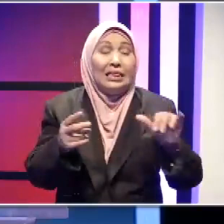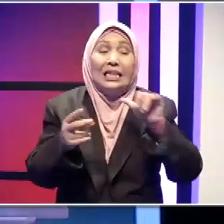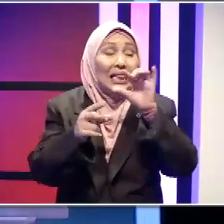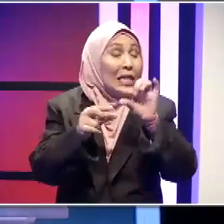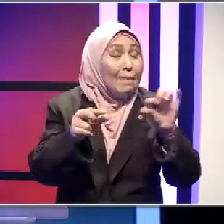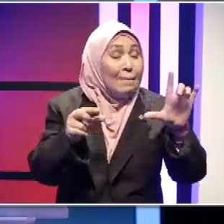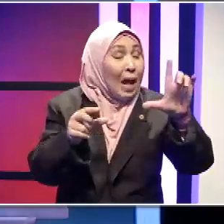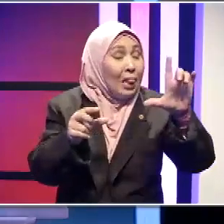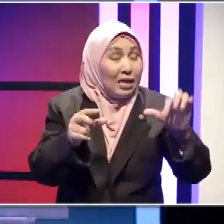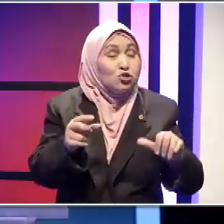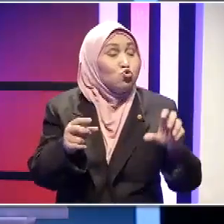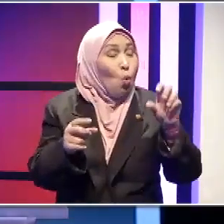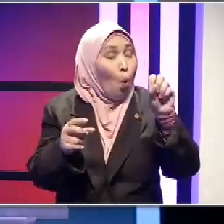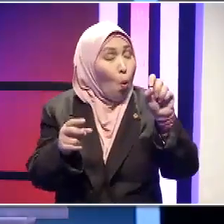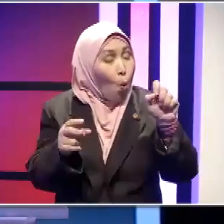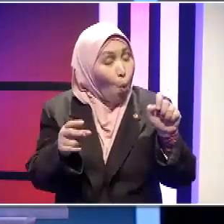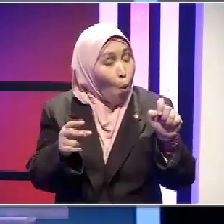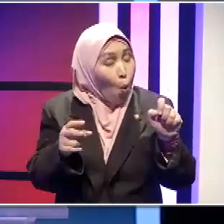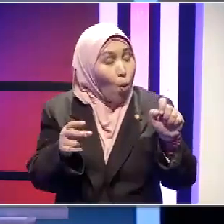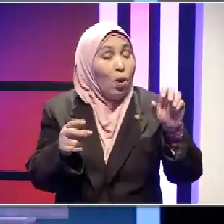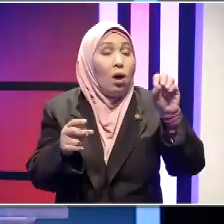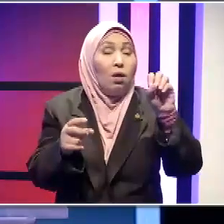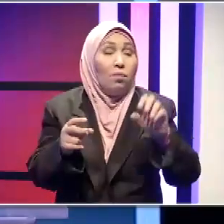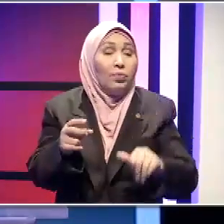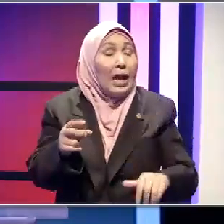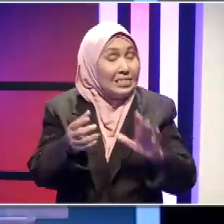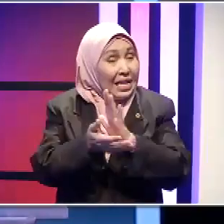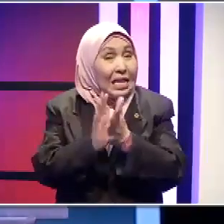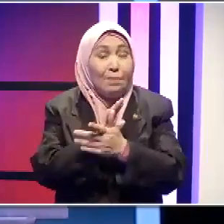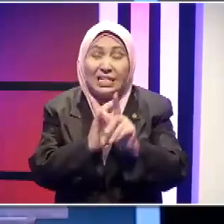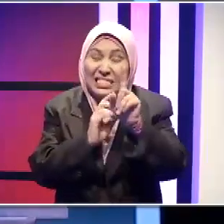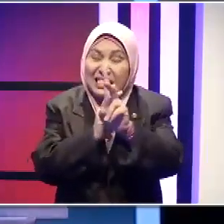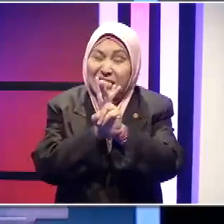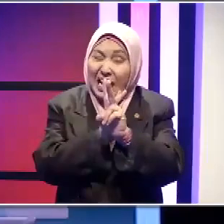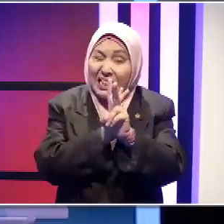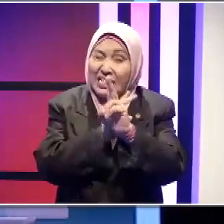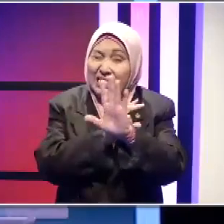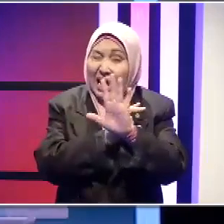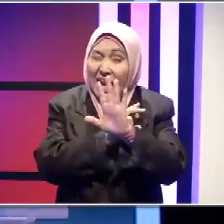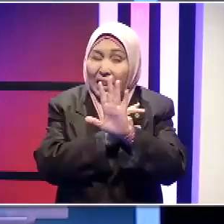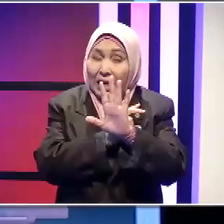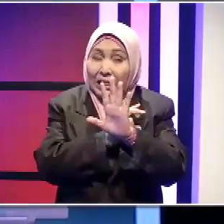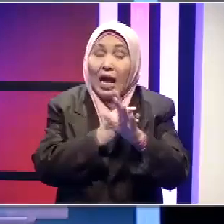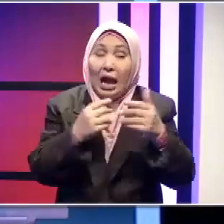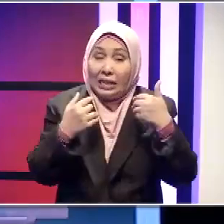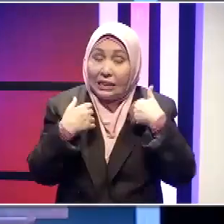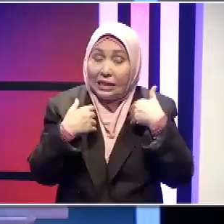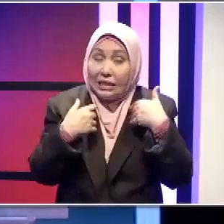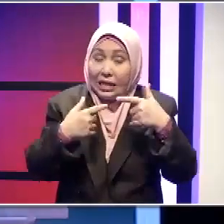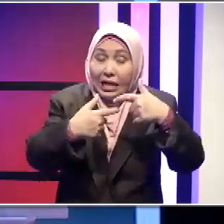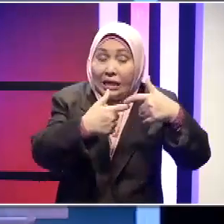tebal sungguh Tuban istri anakan hot jadikan hati bye jangan terkesan dengan ketebalan sok jadi